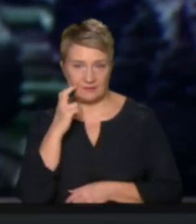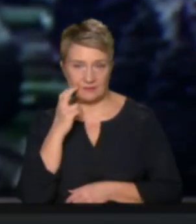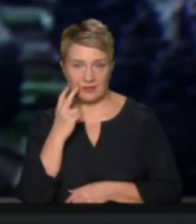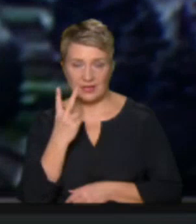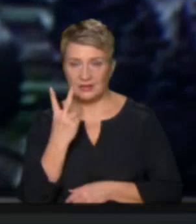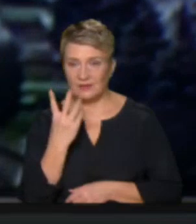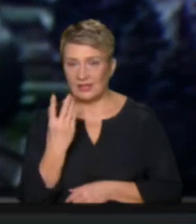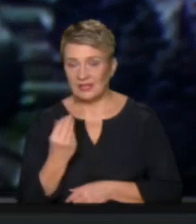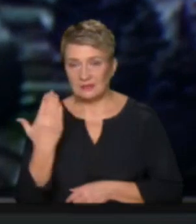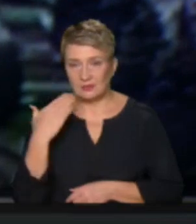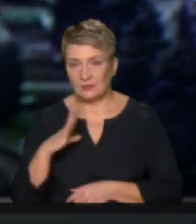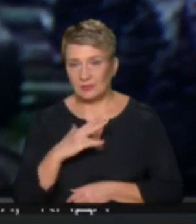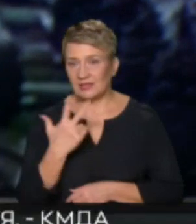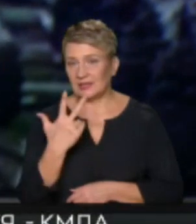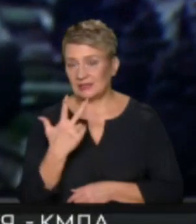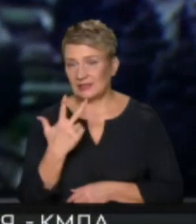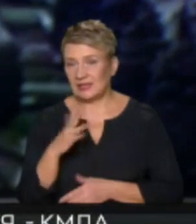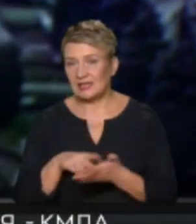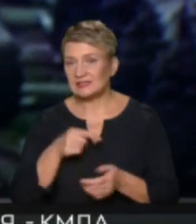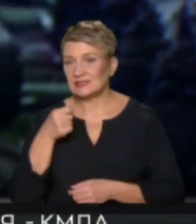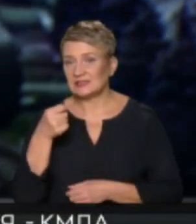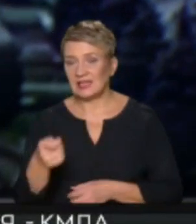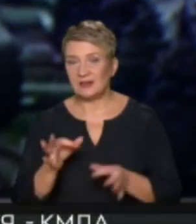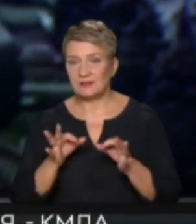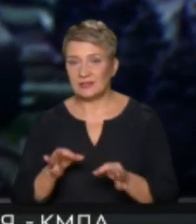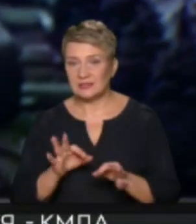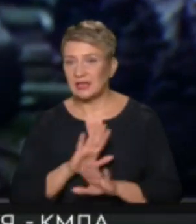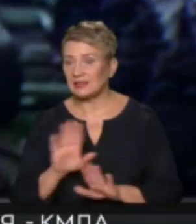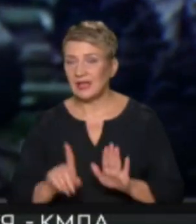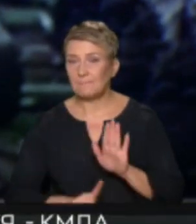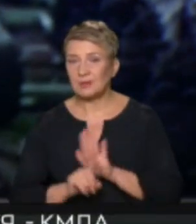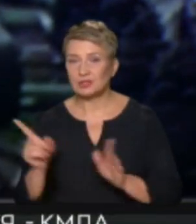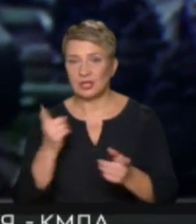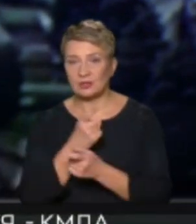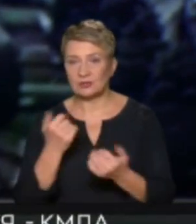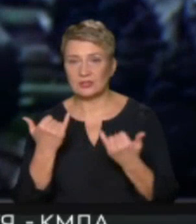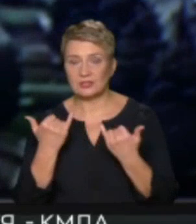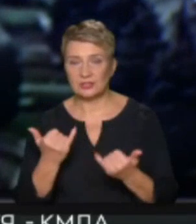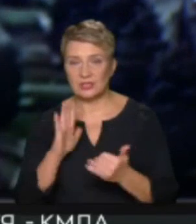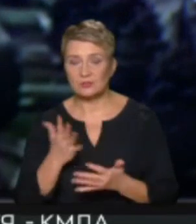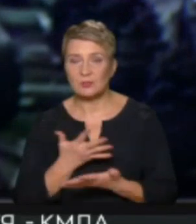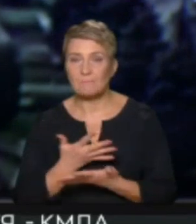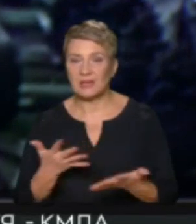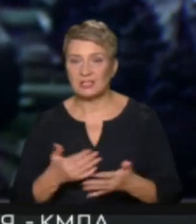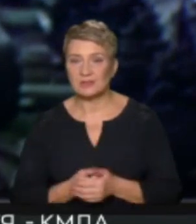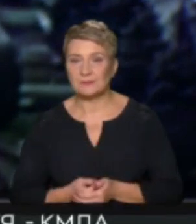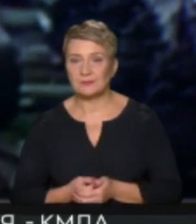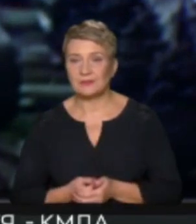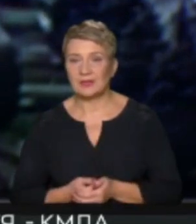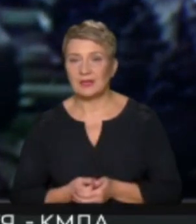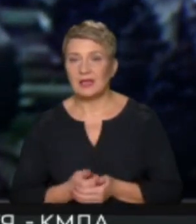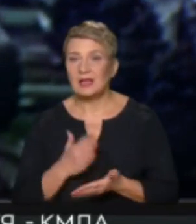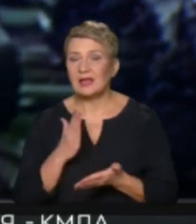3 заявки, насправді, бо ми не починали таке оголошення, я думаю, що ще заяви буде більше, тому що є